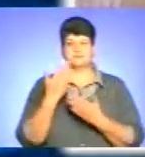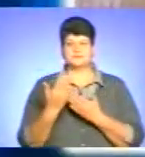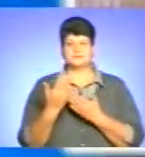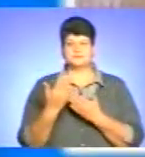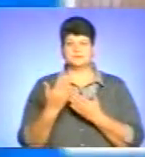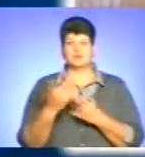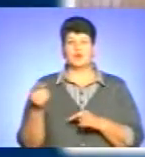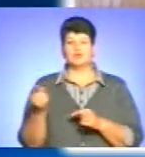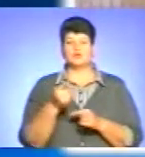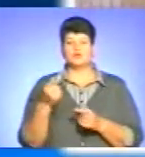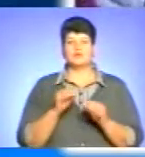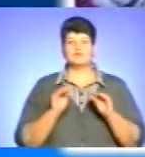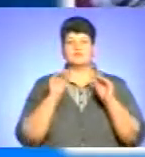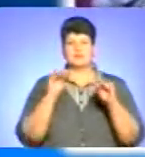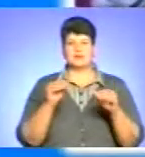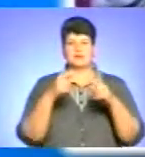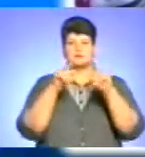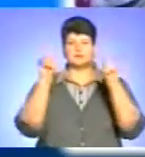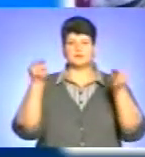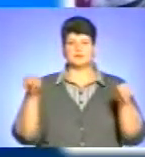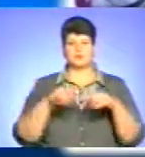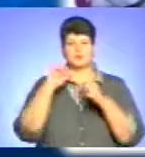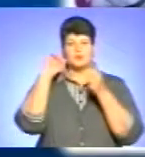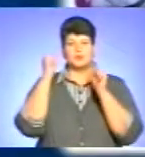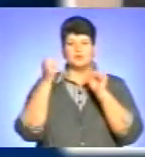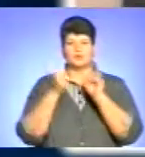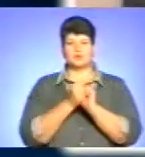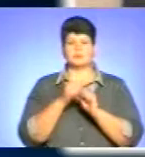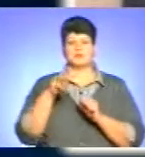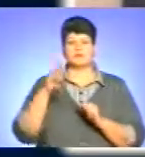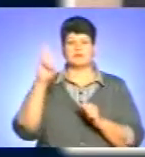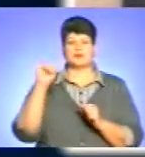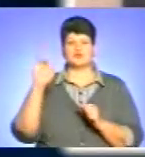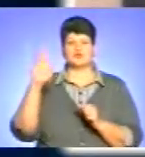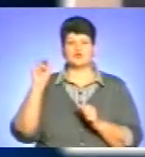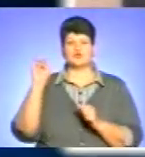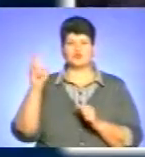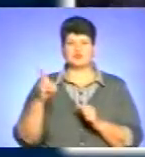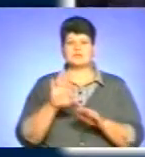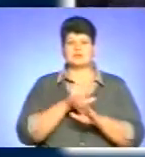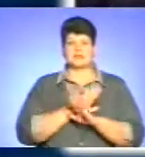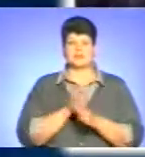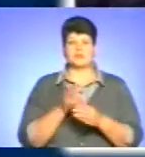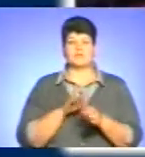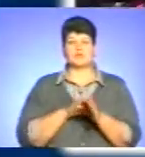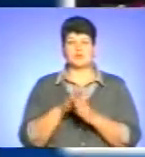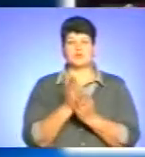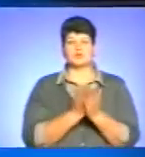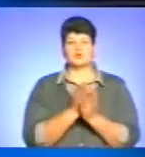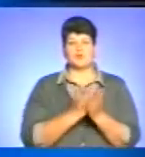У Тернополі встановили меморіальну дошку рятувальнику Ростиславу Манащуку. Рік тому він загинув при виконанні службових обов'язків.